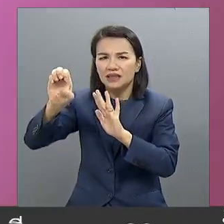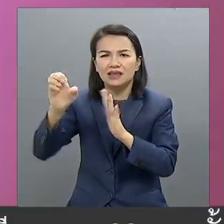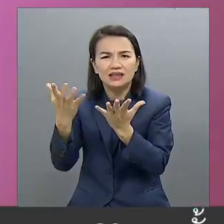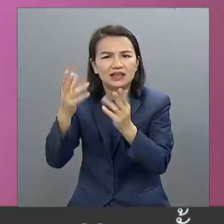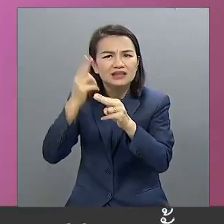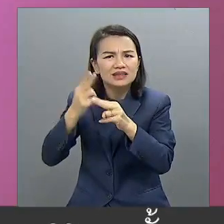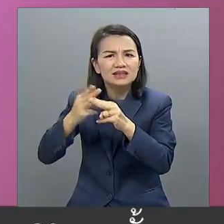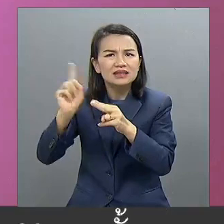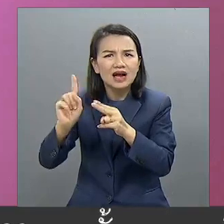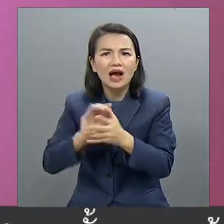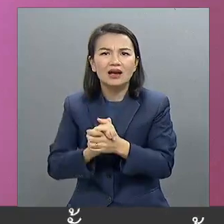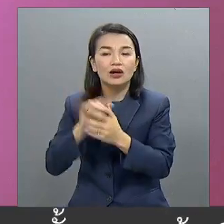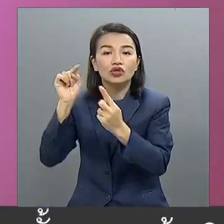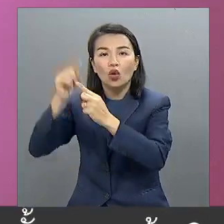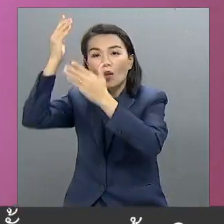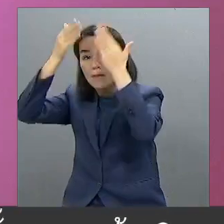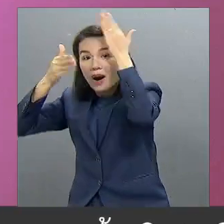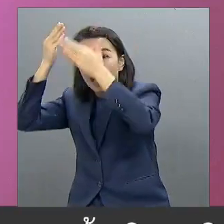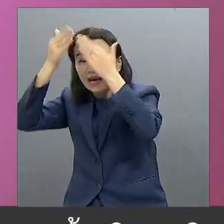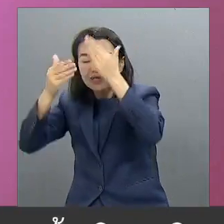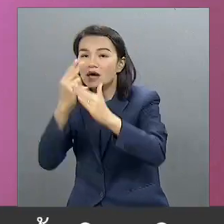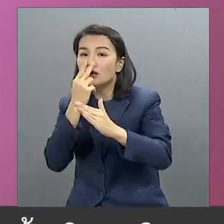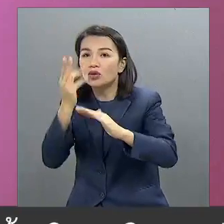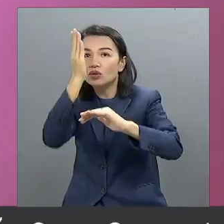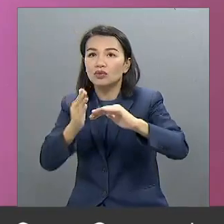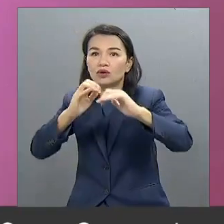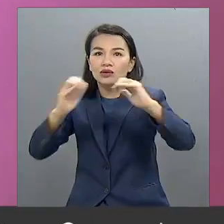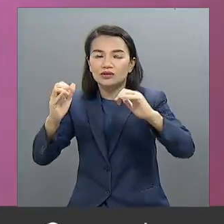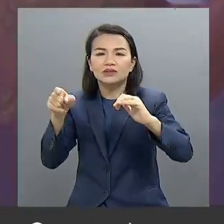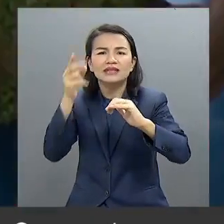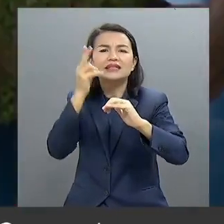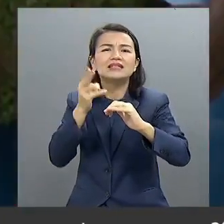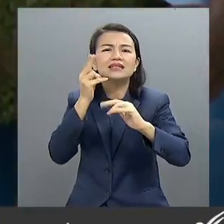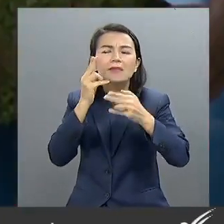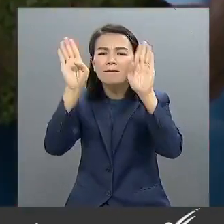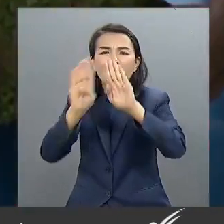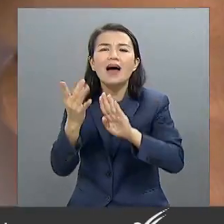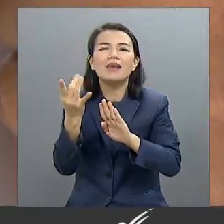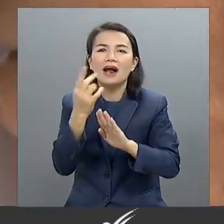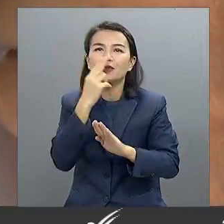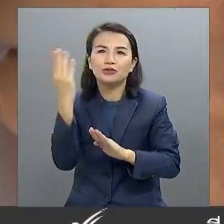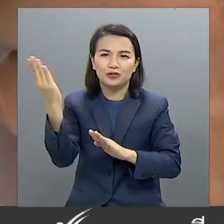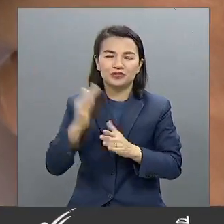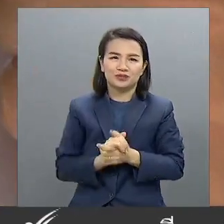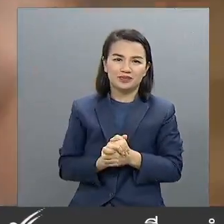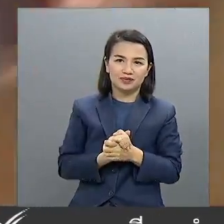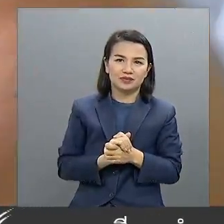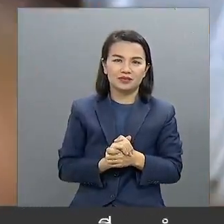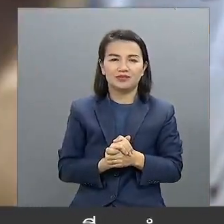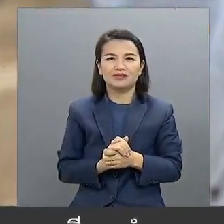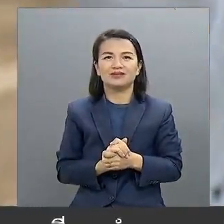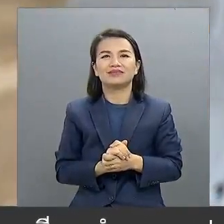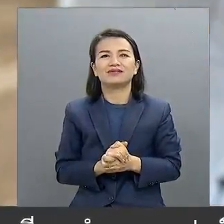มาจากมาเลเซีย cityดูกนดีก่าวสังคิงจะมาเถตทำเสีงใหญใหญ่ตลอดสิ่